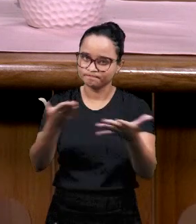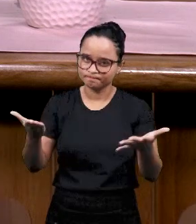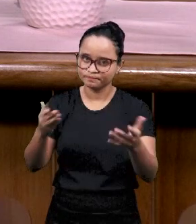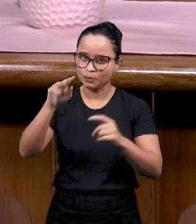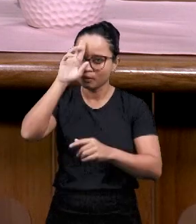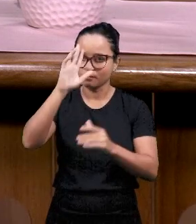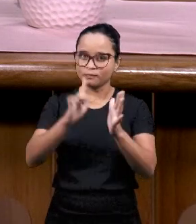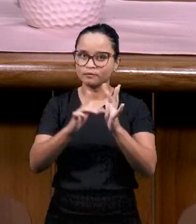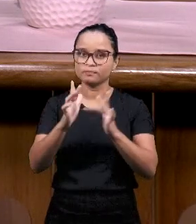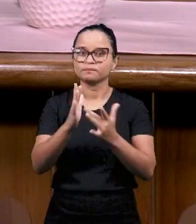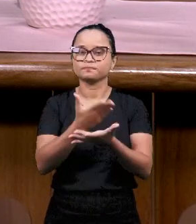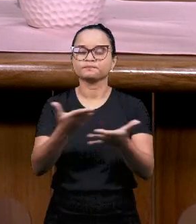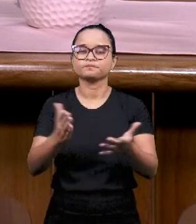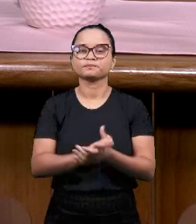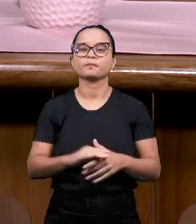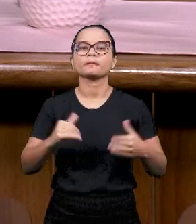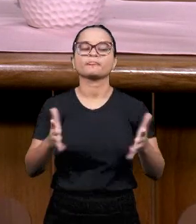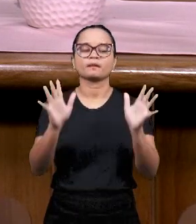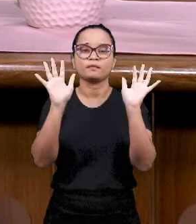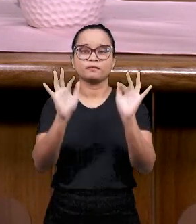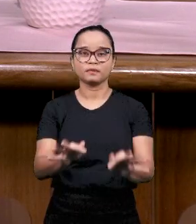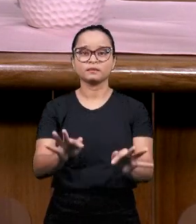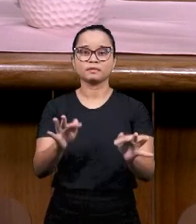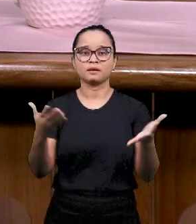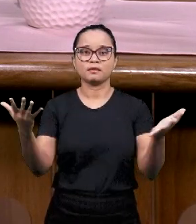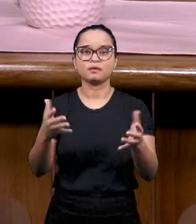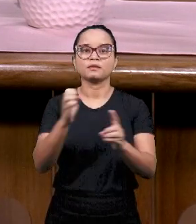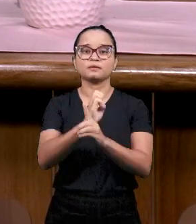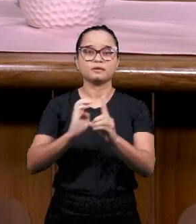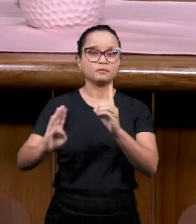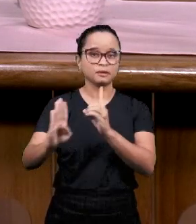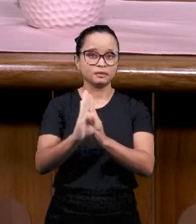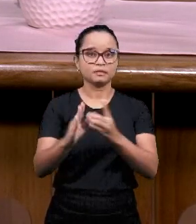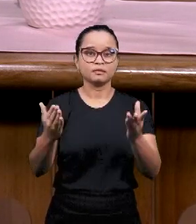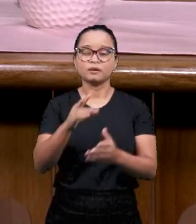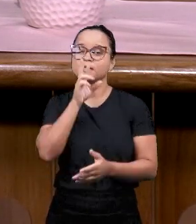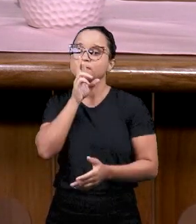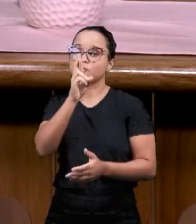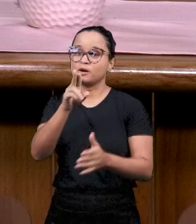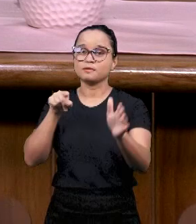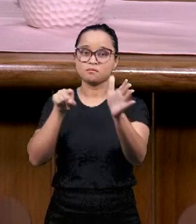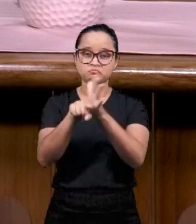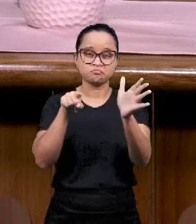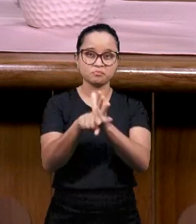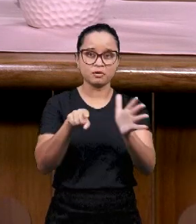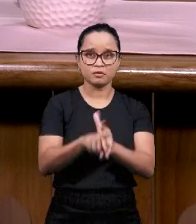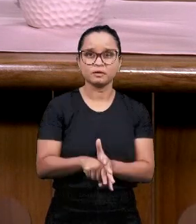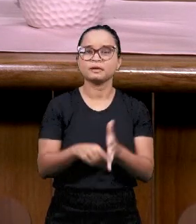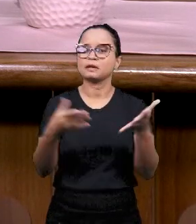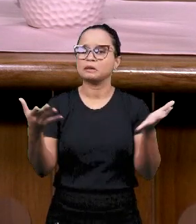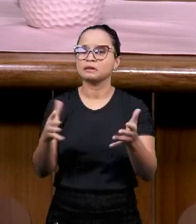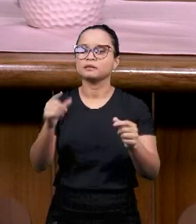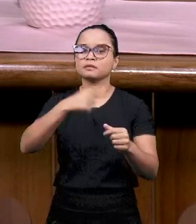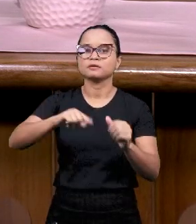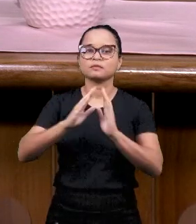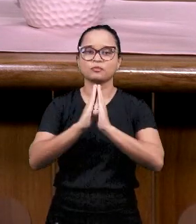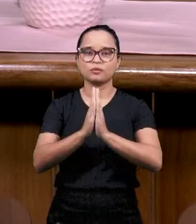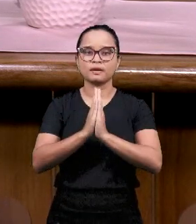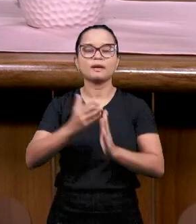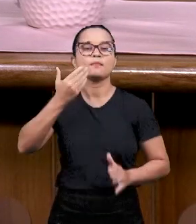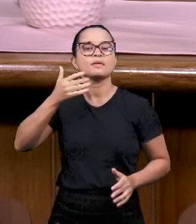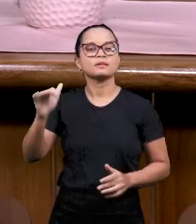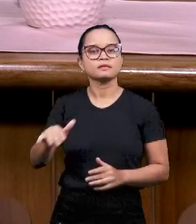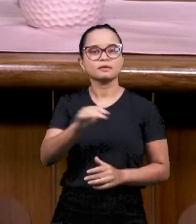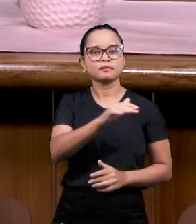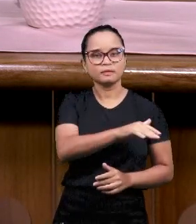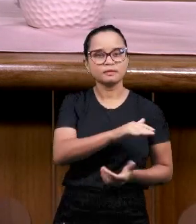Jésus. Amen, mes frères. Ainsi, nous finissons cette partie de l'école biblique dominicale répondant aux questions. Nous allons maintenant prier pour nos